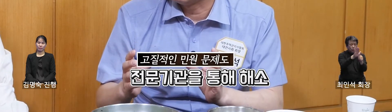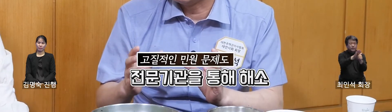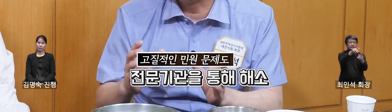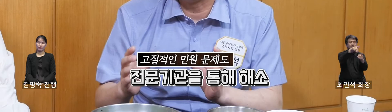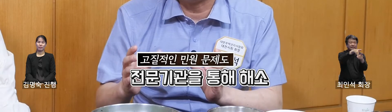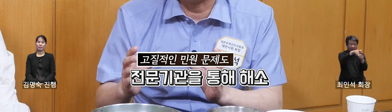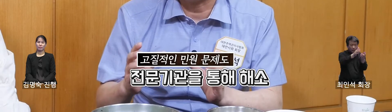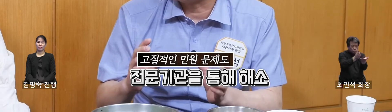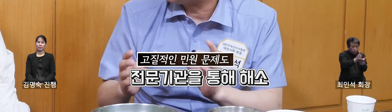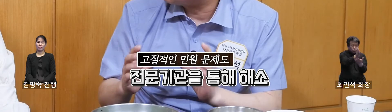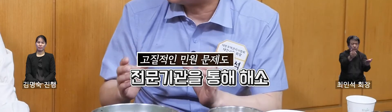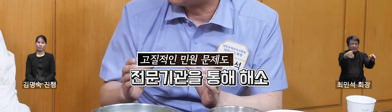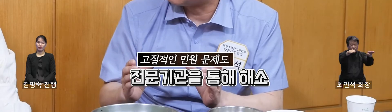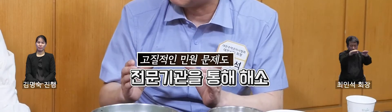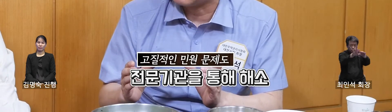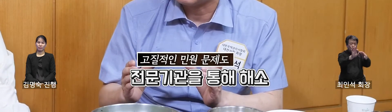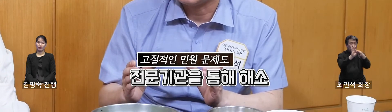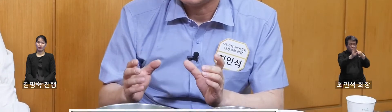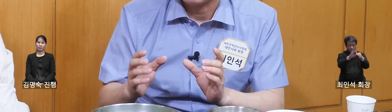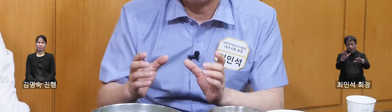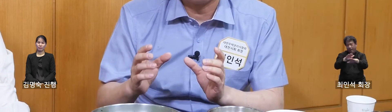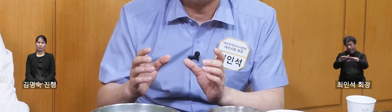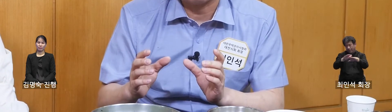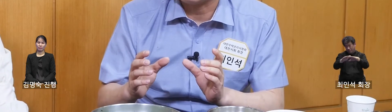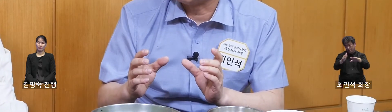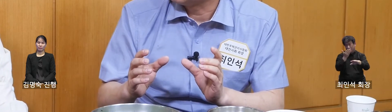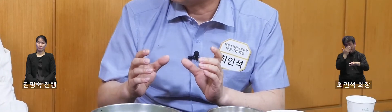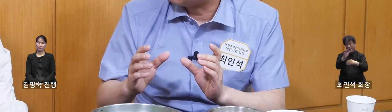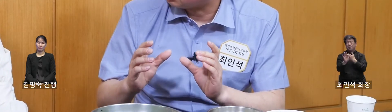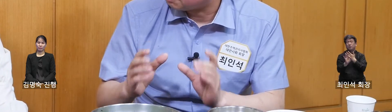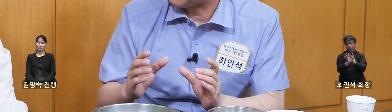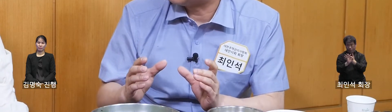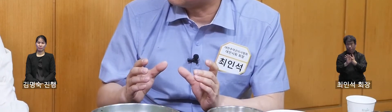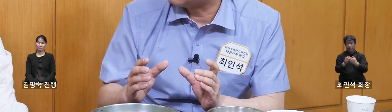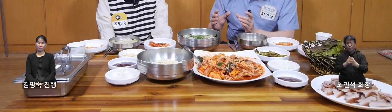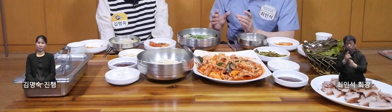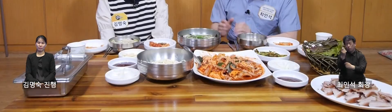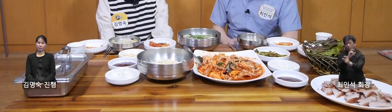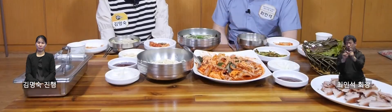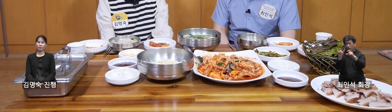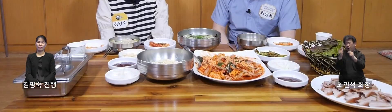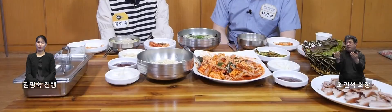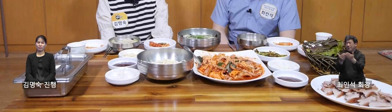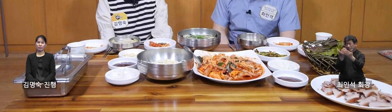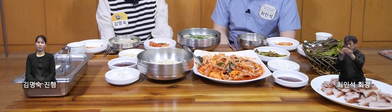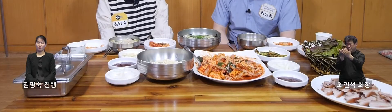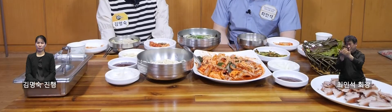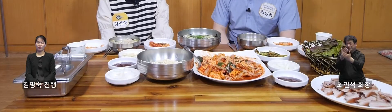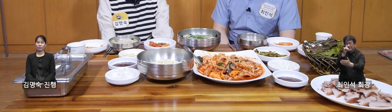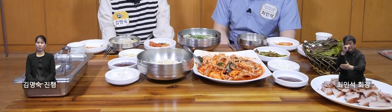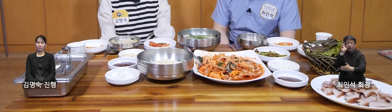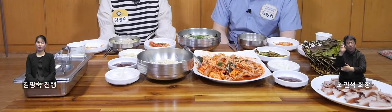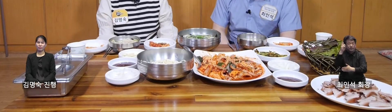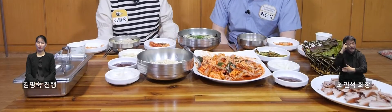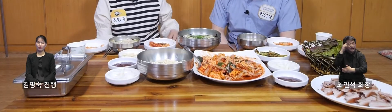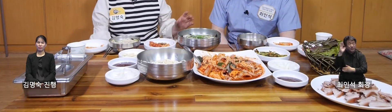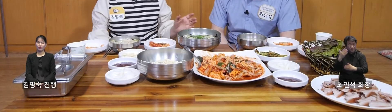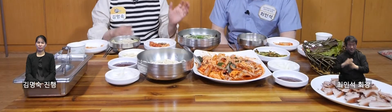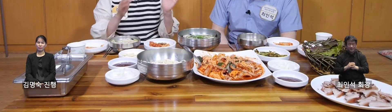통해서 이런 부분에서 좀 해소가 된다면 아무래도 조금 더 발전이 잘 되지 않을까 이렇게 생각을 하고